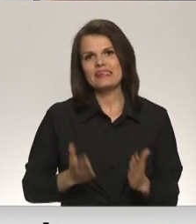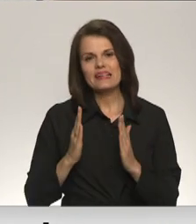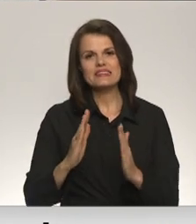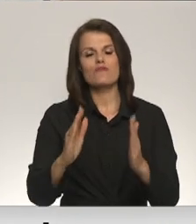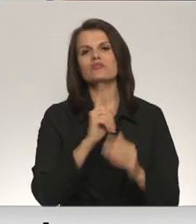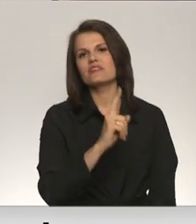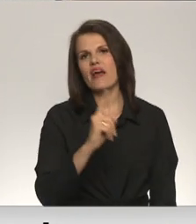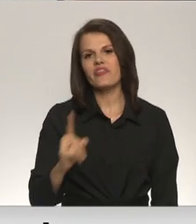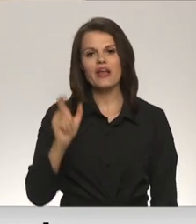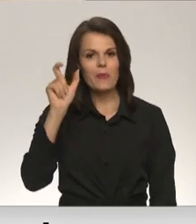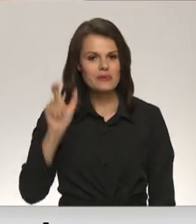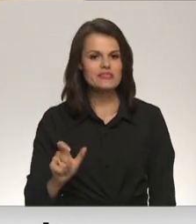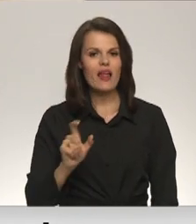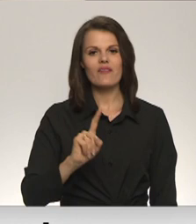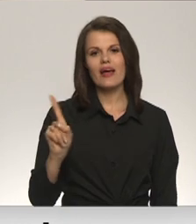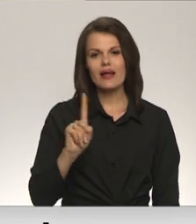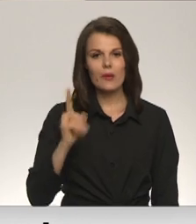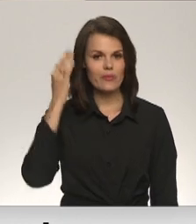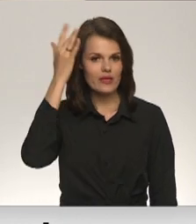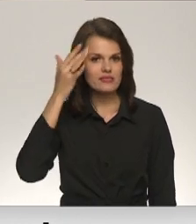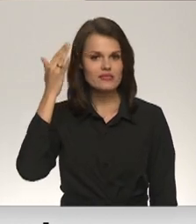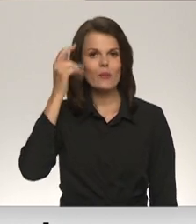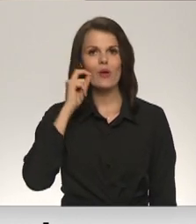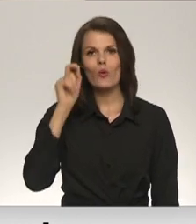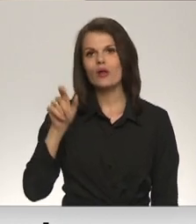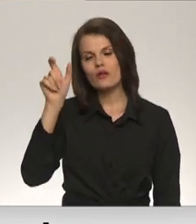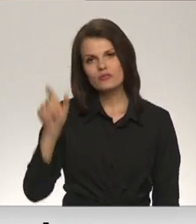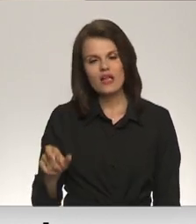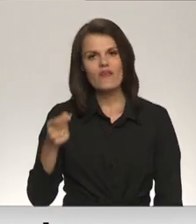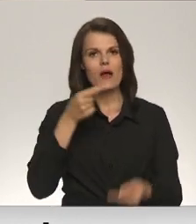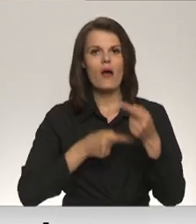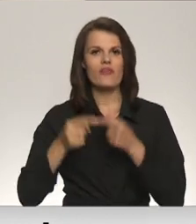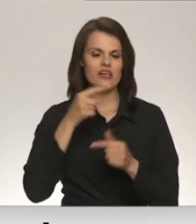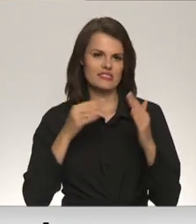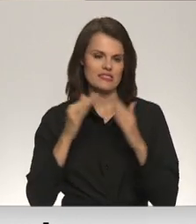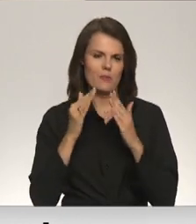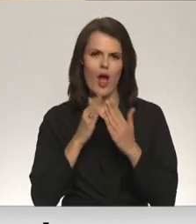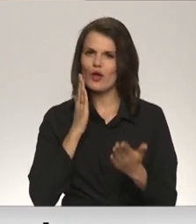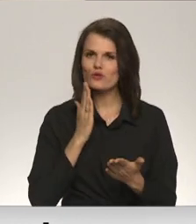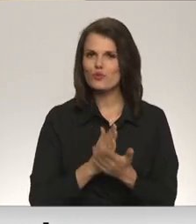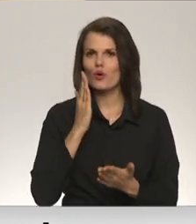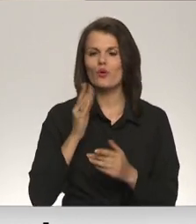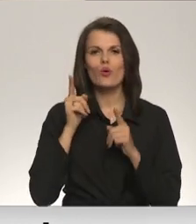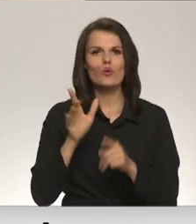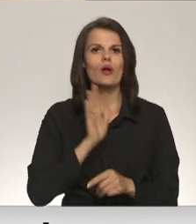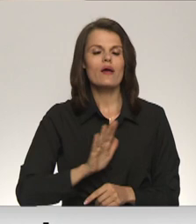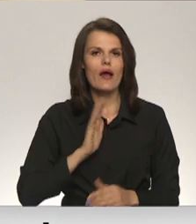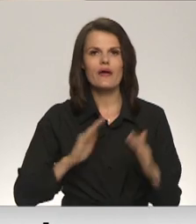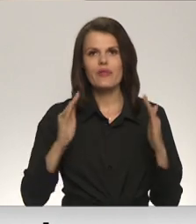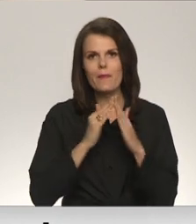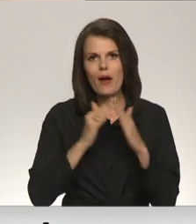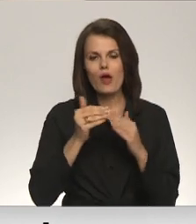Katram cilvēkam ir sapnis Ukraiņu cilvēkam atgriezties mājās pilnīgi noteikti, jo tur gaida mājas